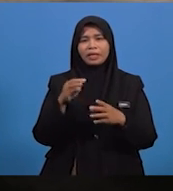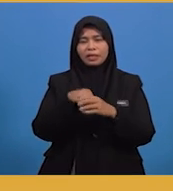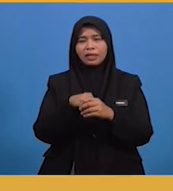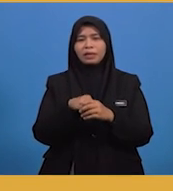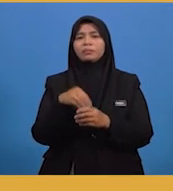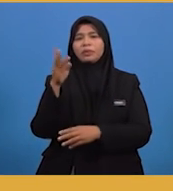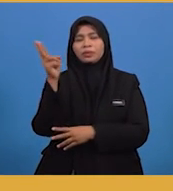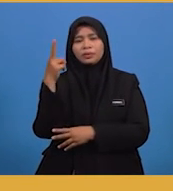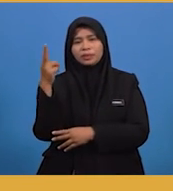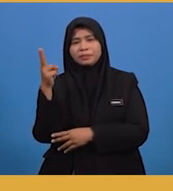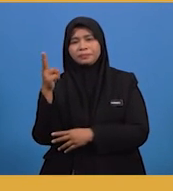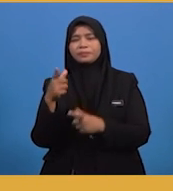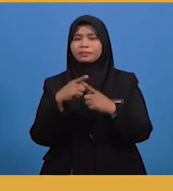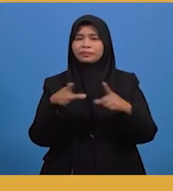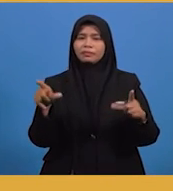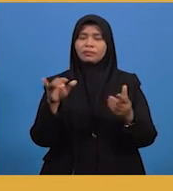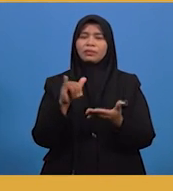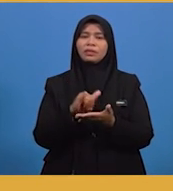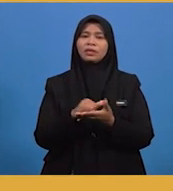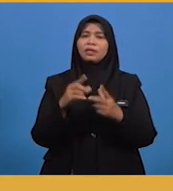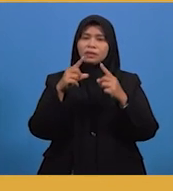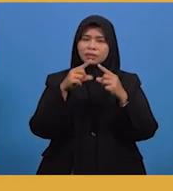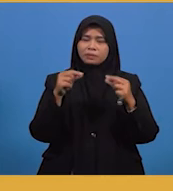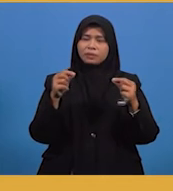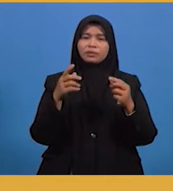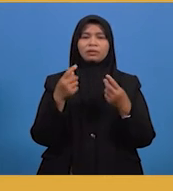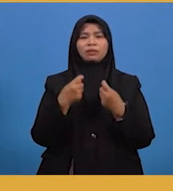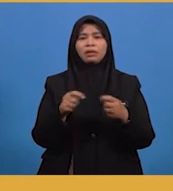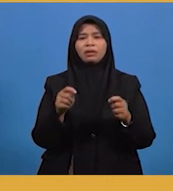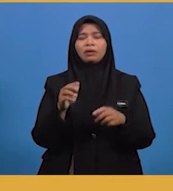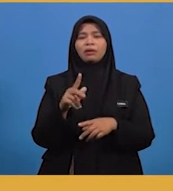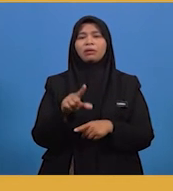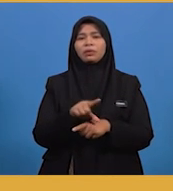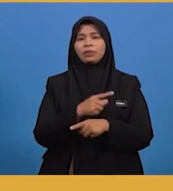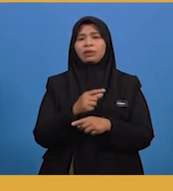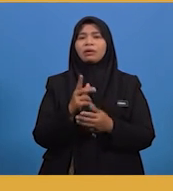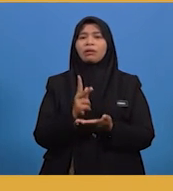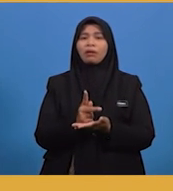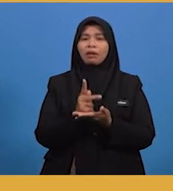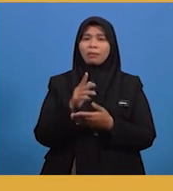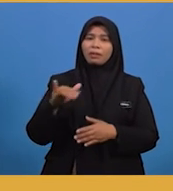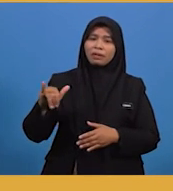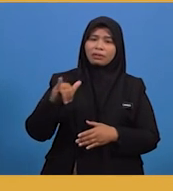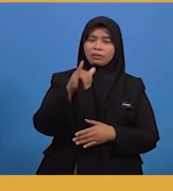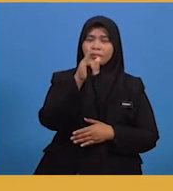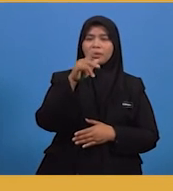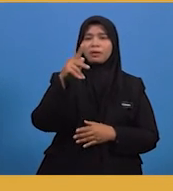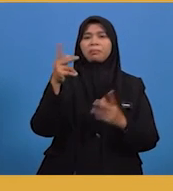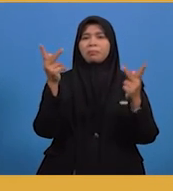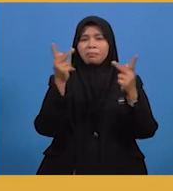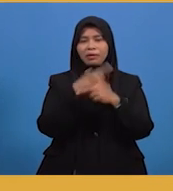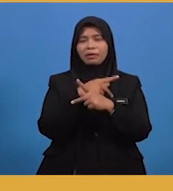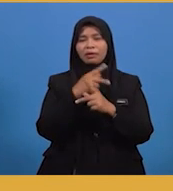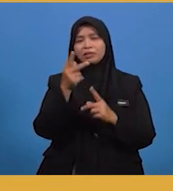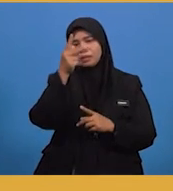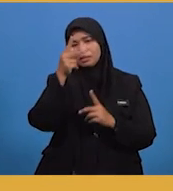hutan. Selain itu, Jepun telah menggunakan kapal terbang perang kerana lebih